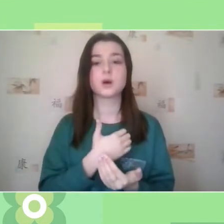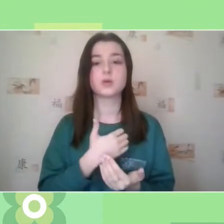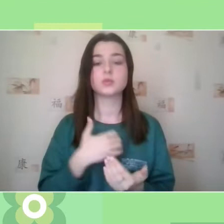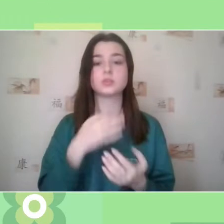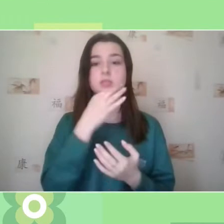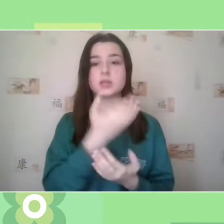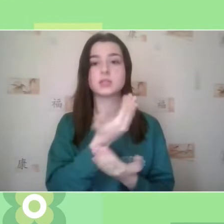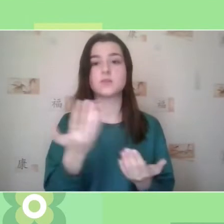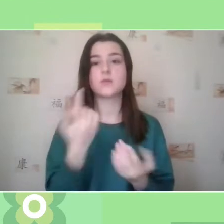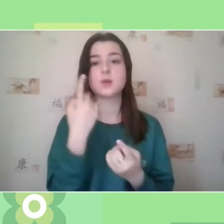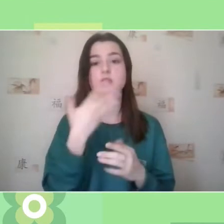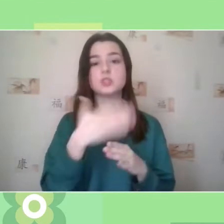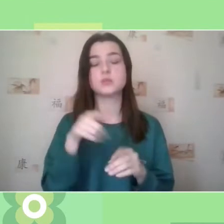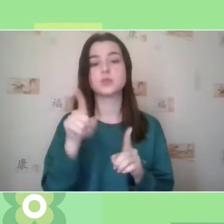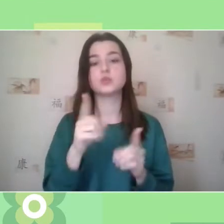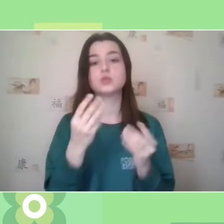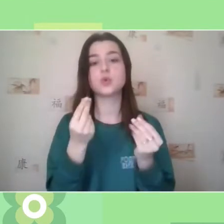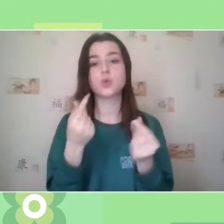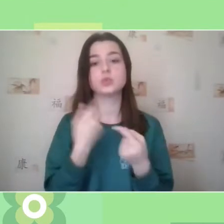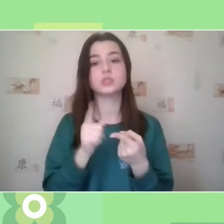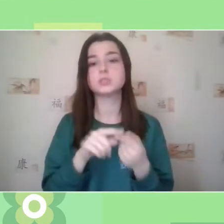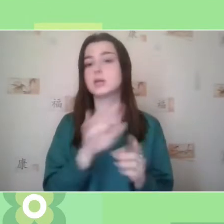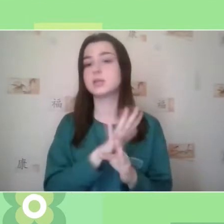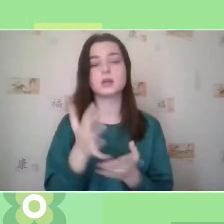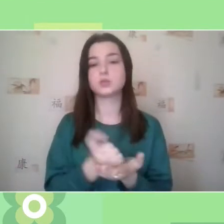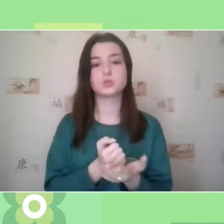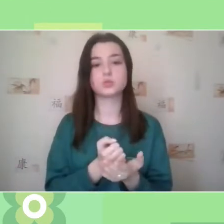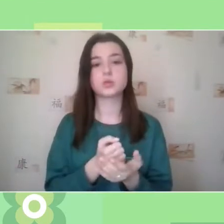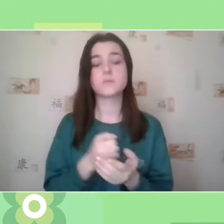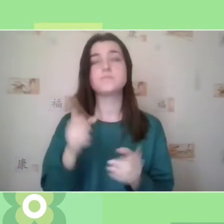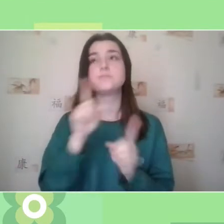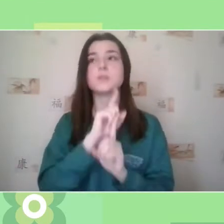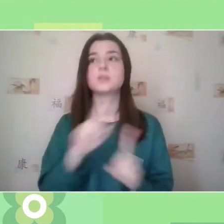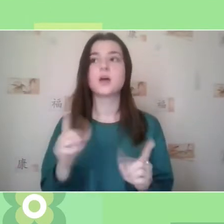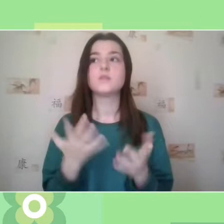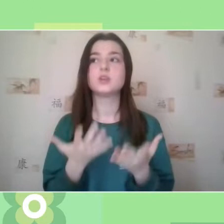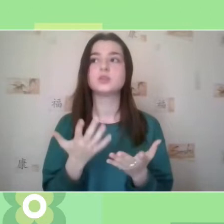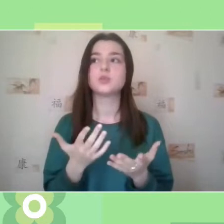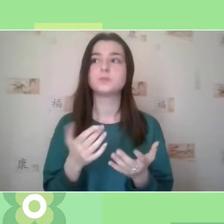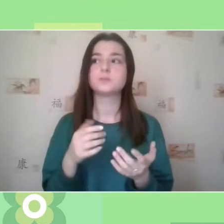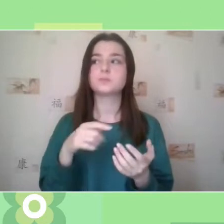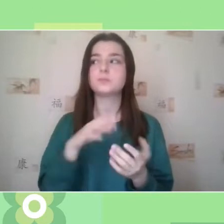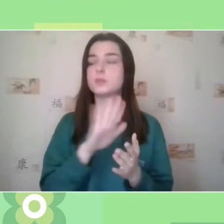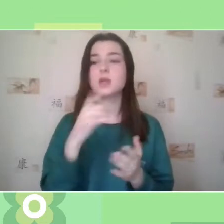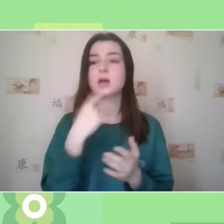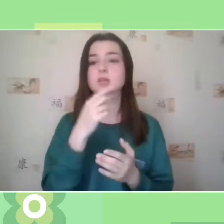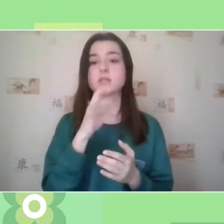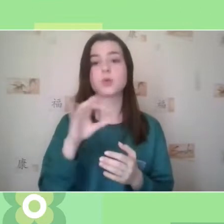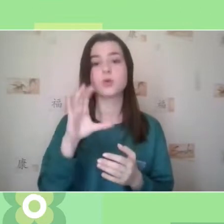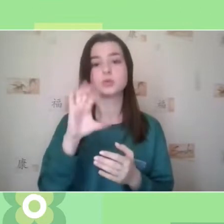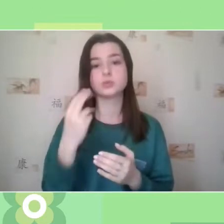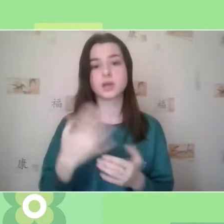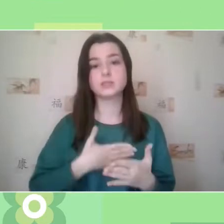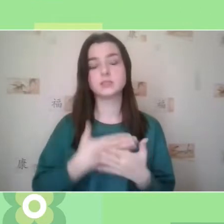частині? Я намагаюся сказати про те, що гроші – це не ресурс. Навіть не кажучи про соціальні ініціативи, а кажучи суто